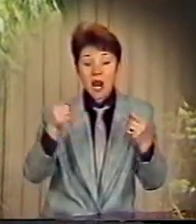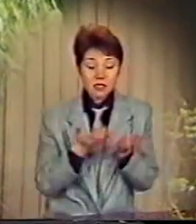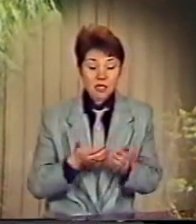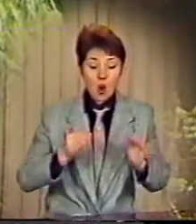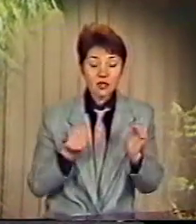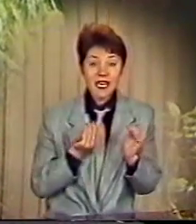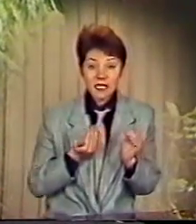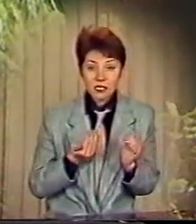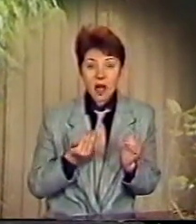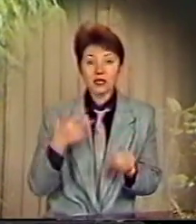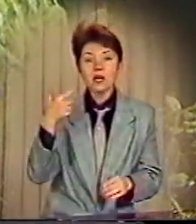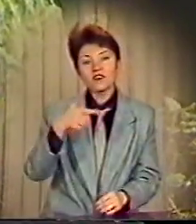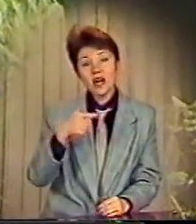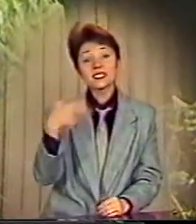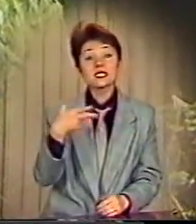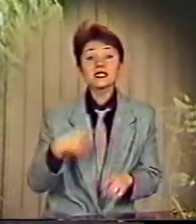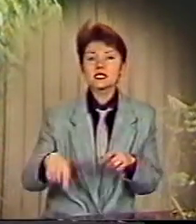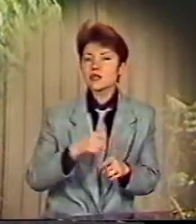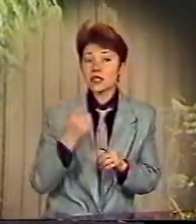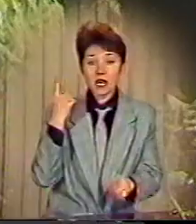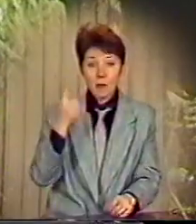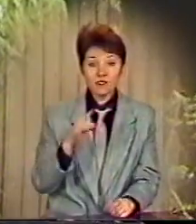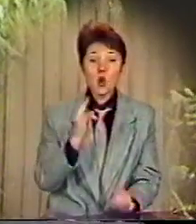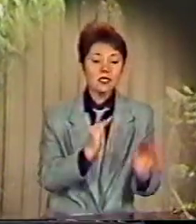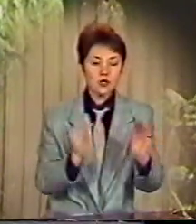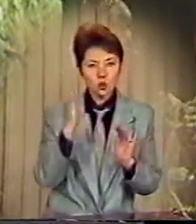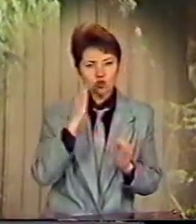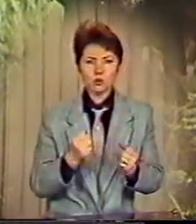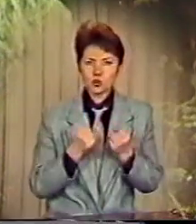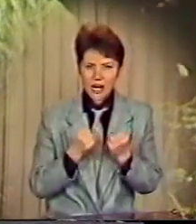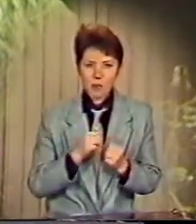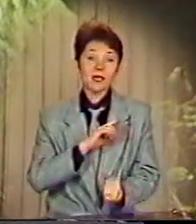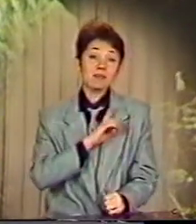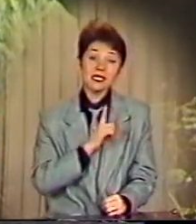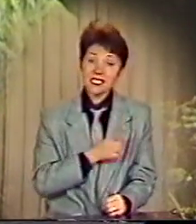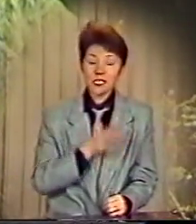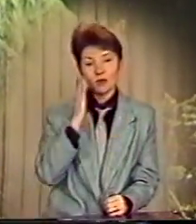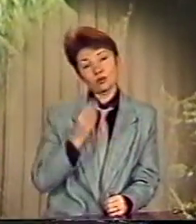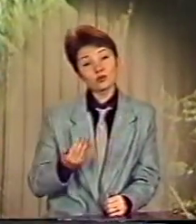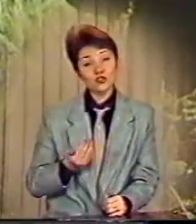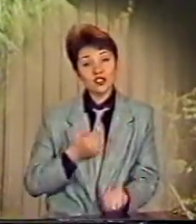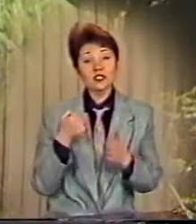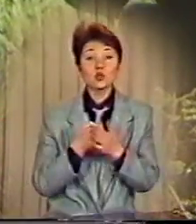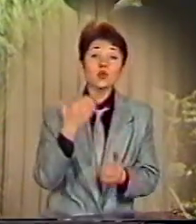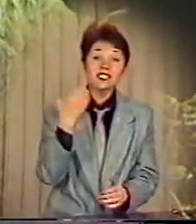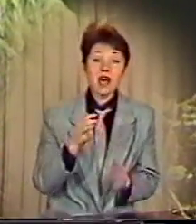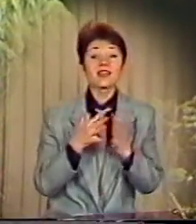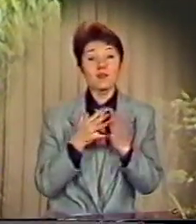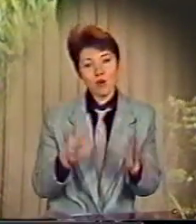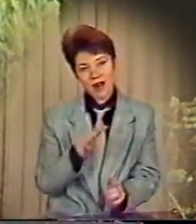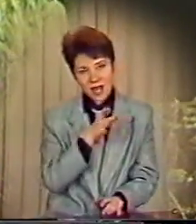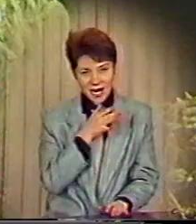на 20-30 километров. Зато детеныши будут крепкими, сильными, будут жить до 100 и более